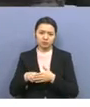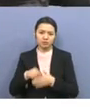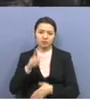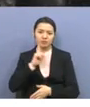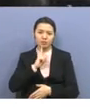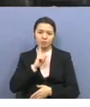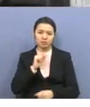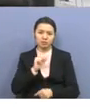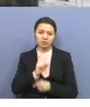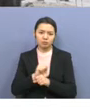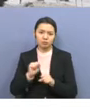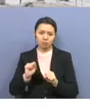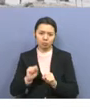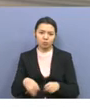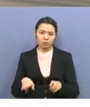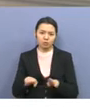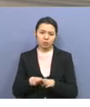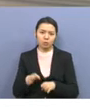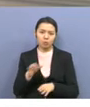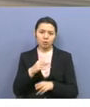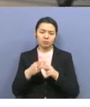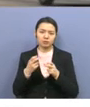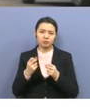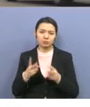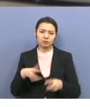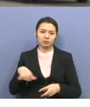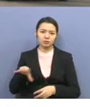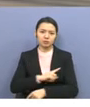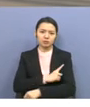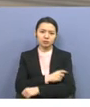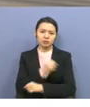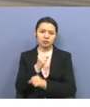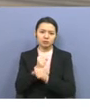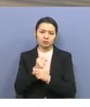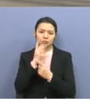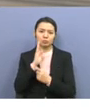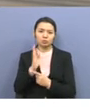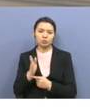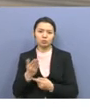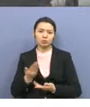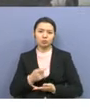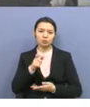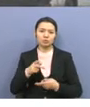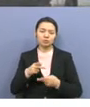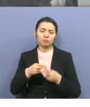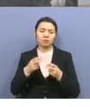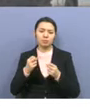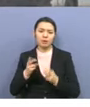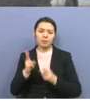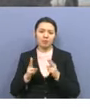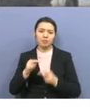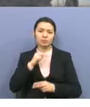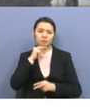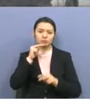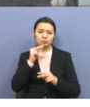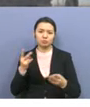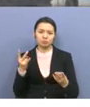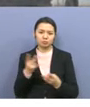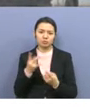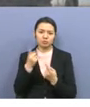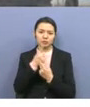уақытша шектелуде мүмкін. Құзырлы органдар қауіпсіздік шараларының барынша күшейтілгендігін жеткізіп, тұрғындарға жол үстінде қауіпсіздік ережелерін ерекше сақтауды